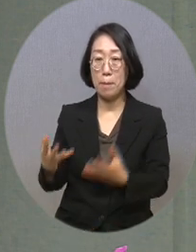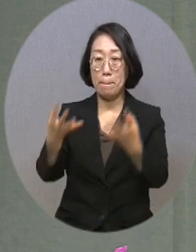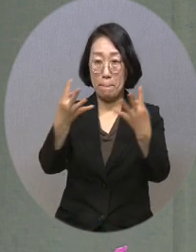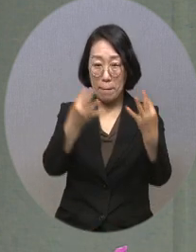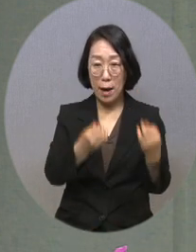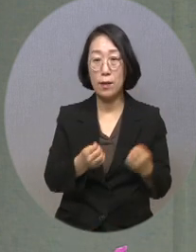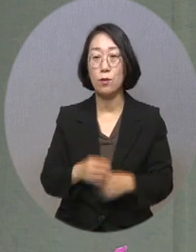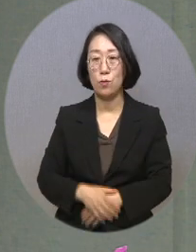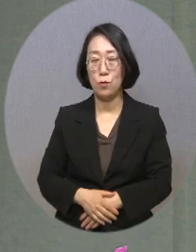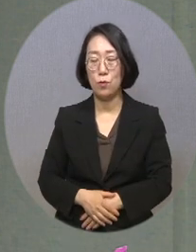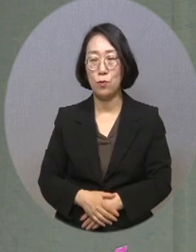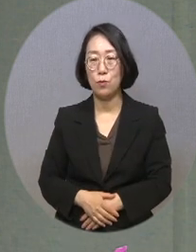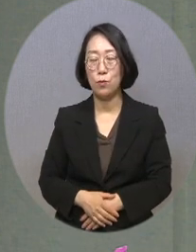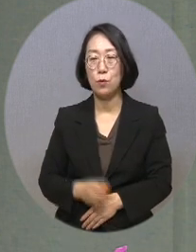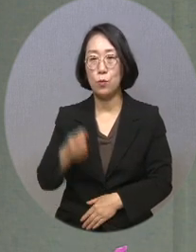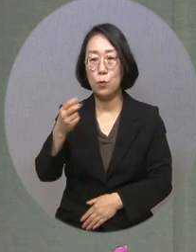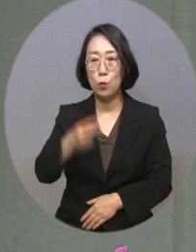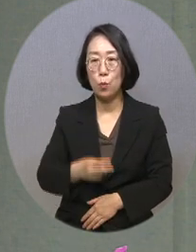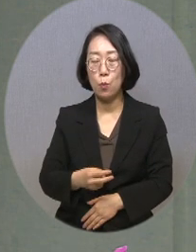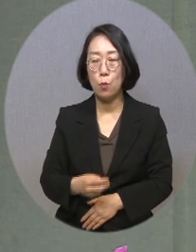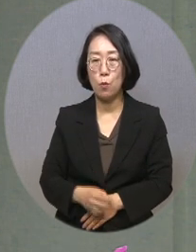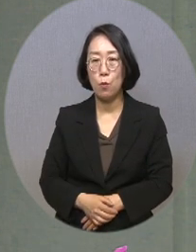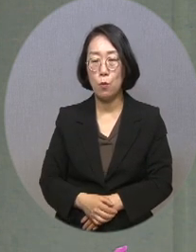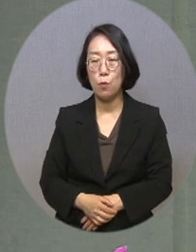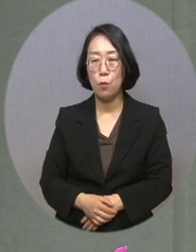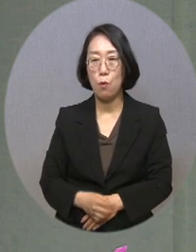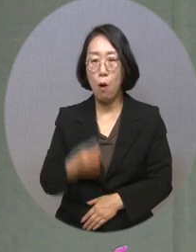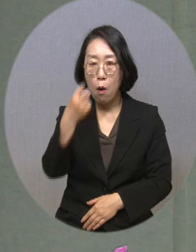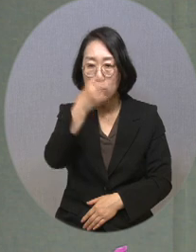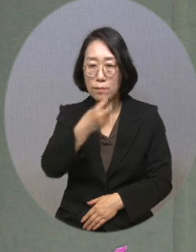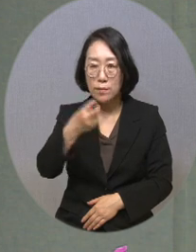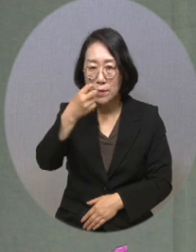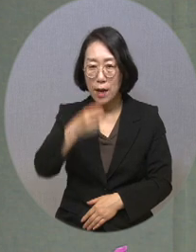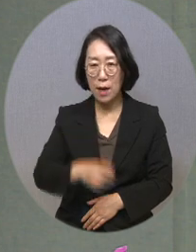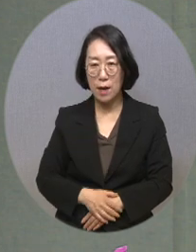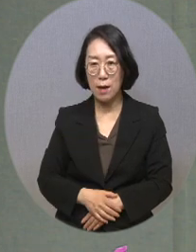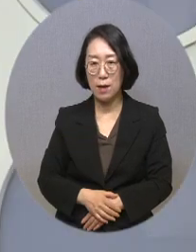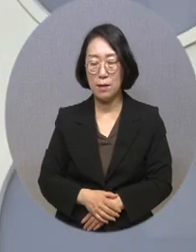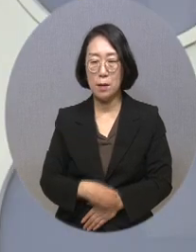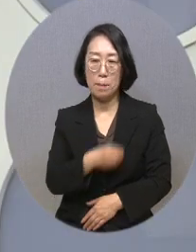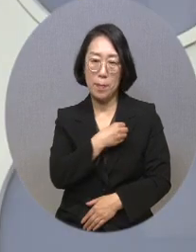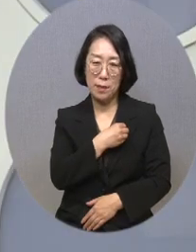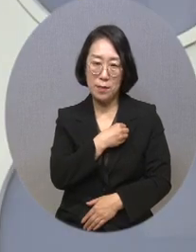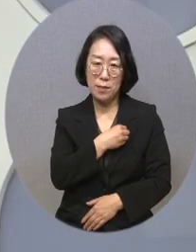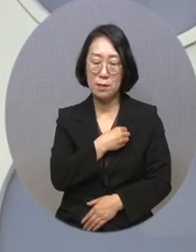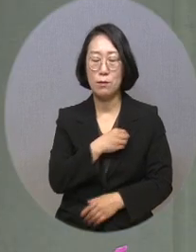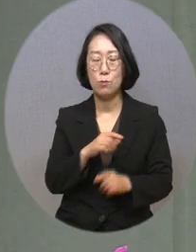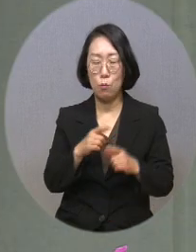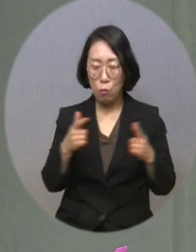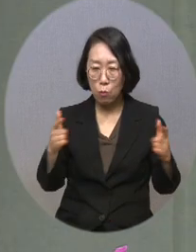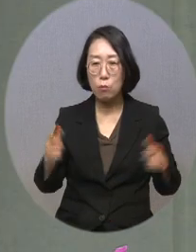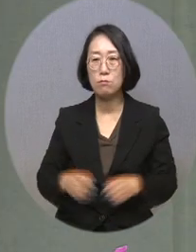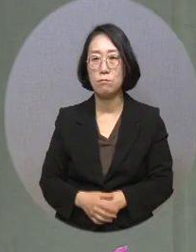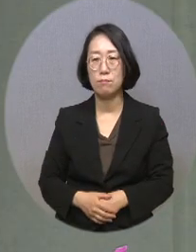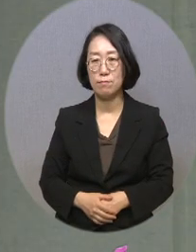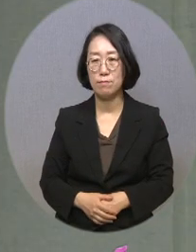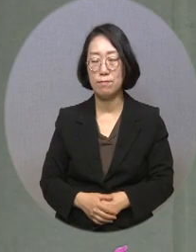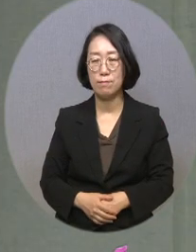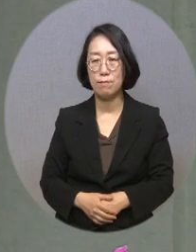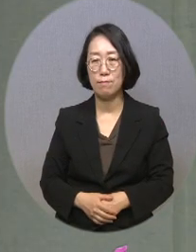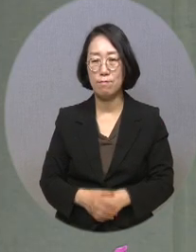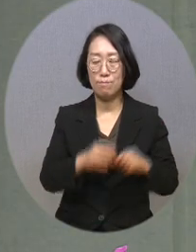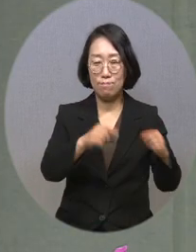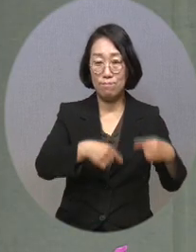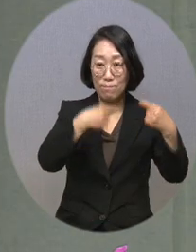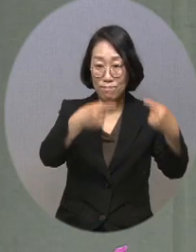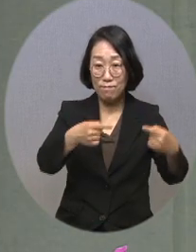많아졌고, 네. 뭐 검사, 판사 출신이 뺏지 않단 분이 없을 정도로 막 그런 이제